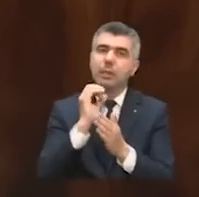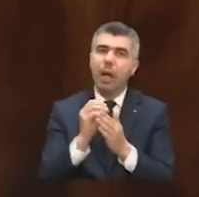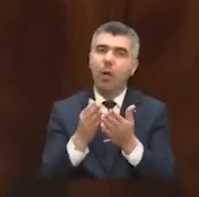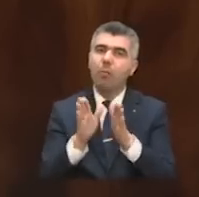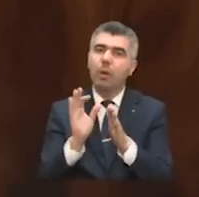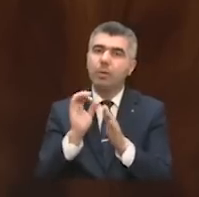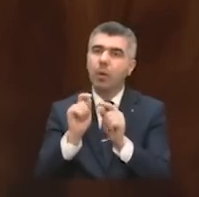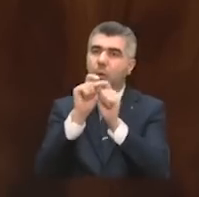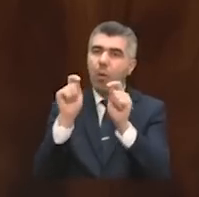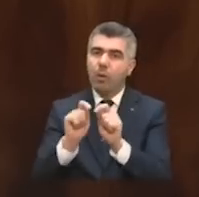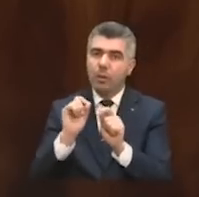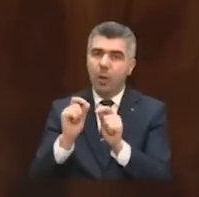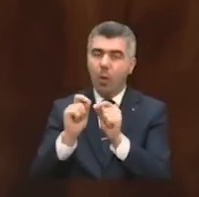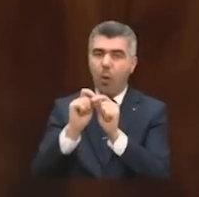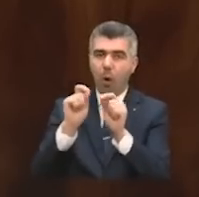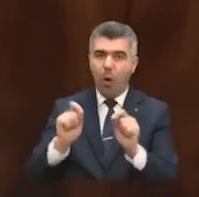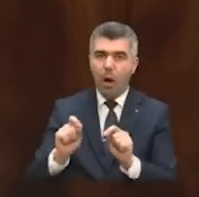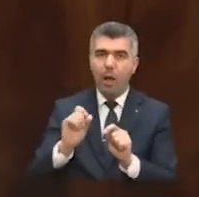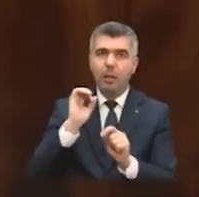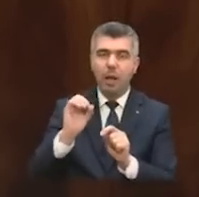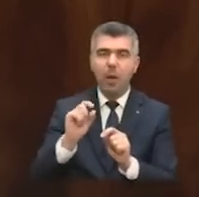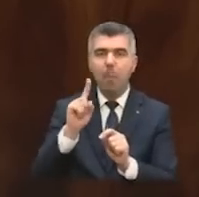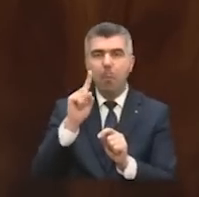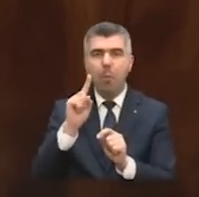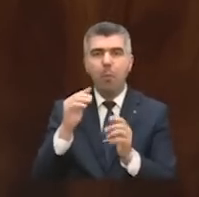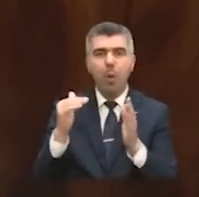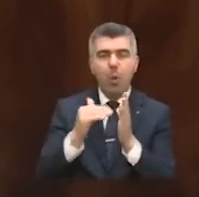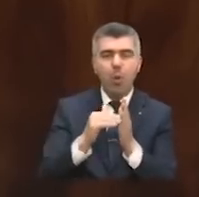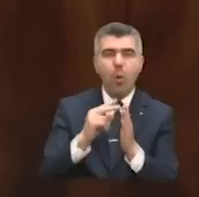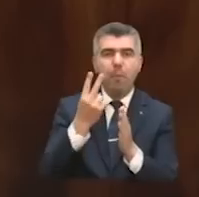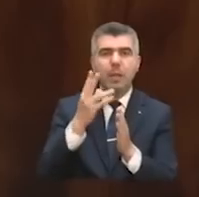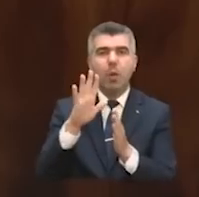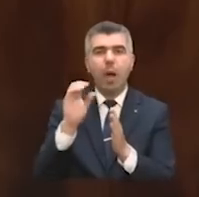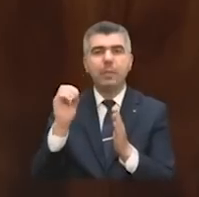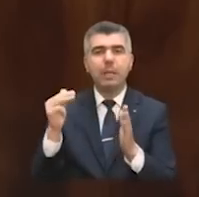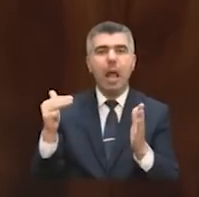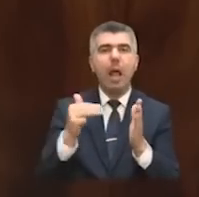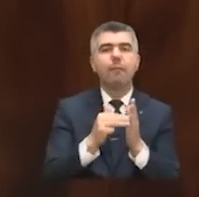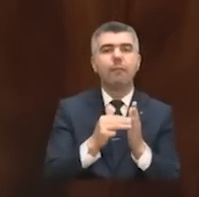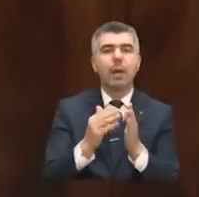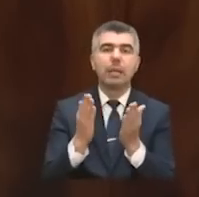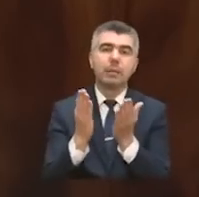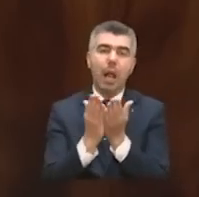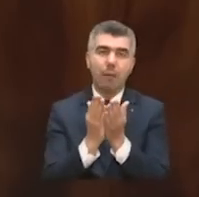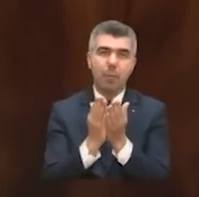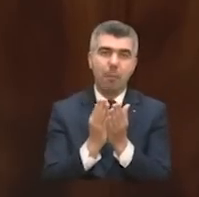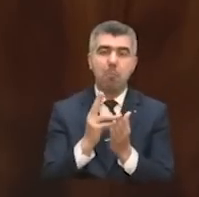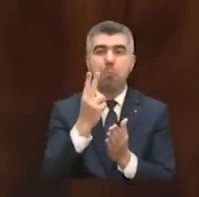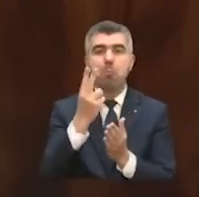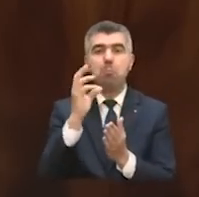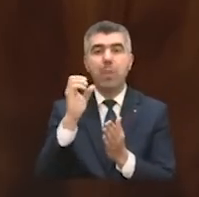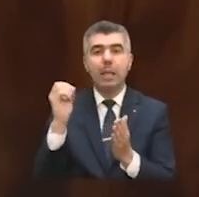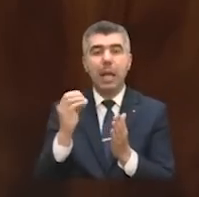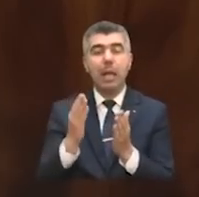الاستقطاب المفتوح كاين 1,250,000 طالب فيهم تقريبا 1,200,000 اللي